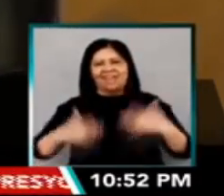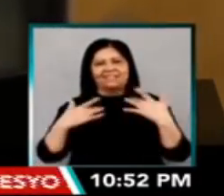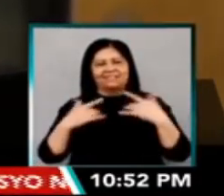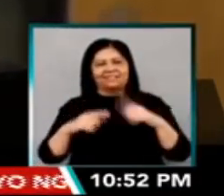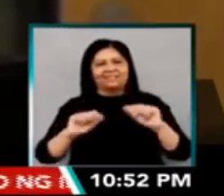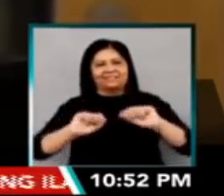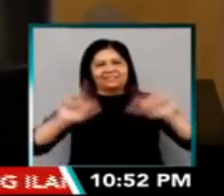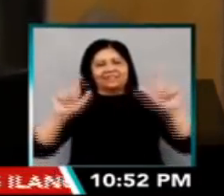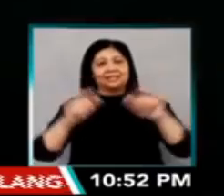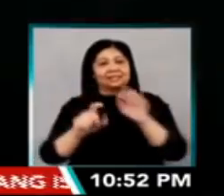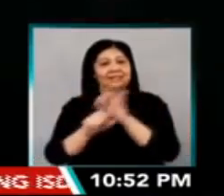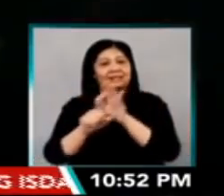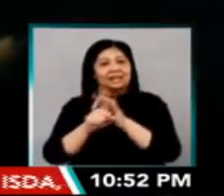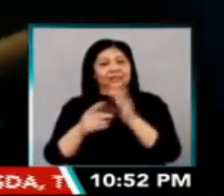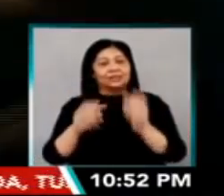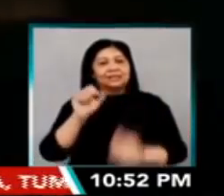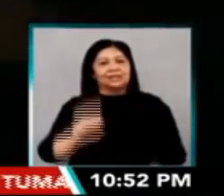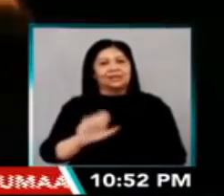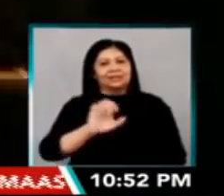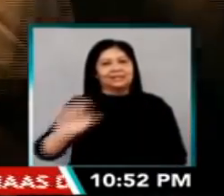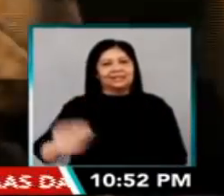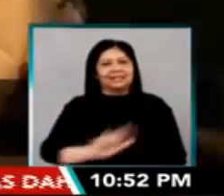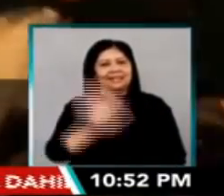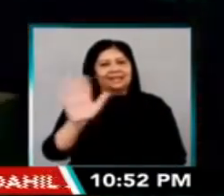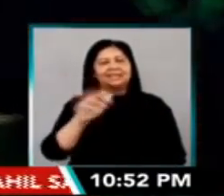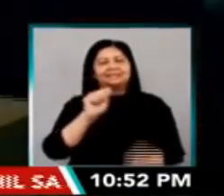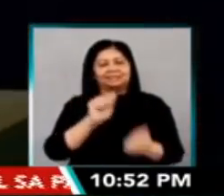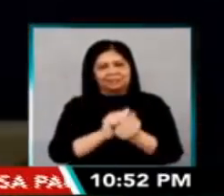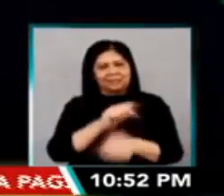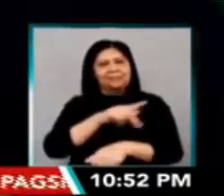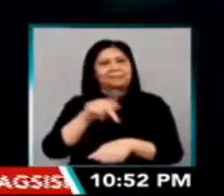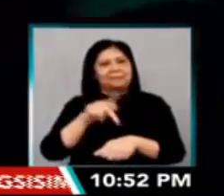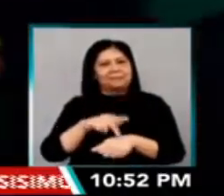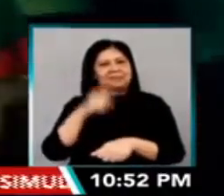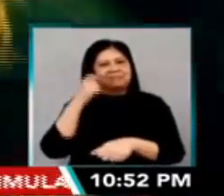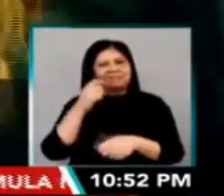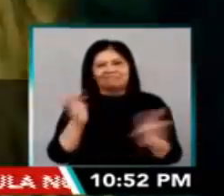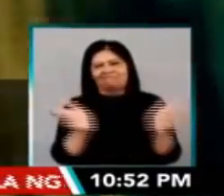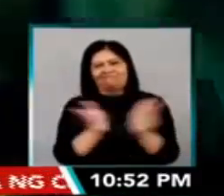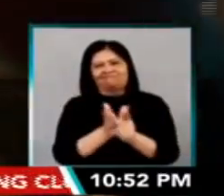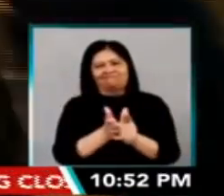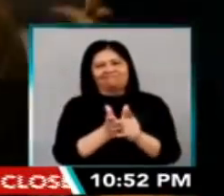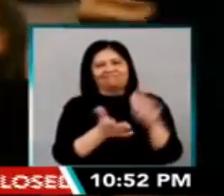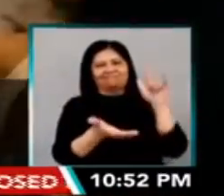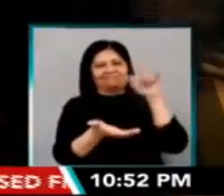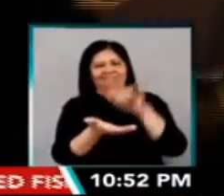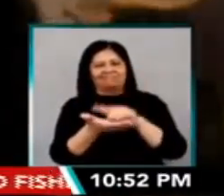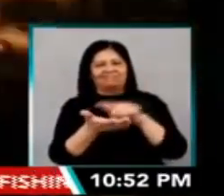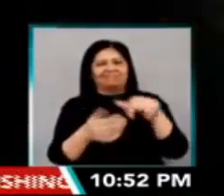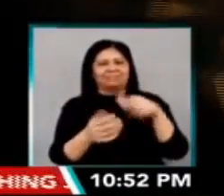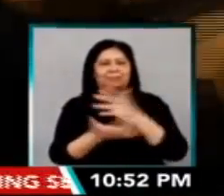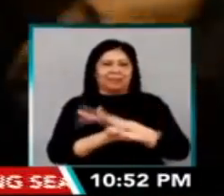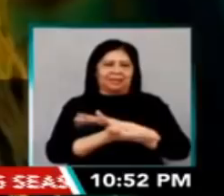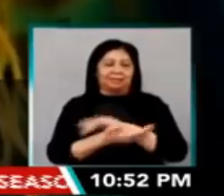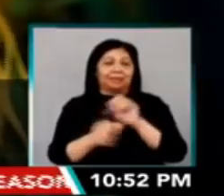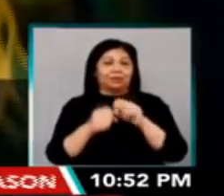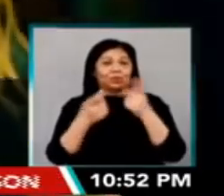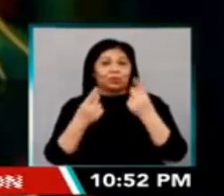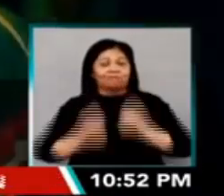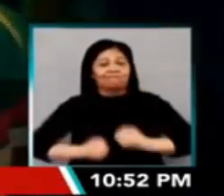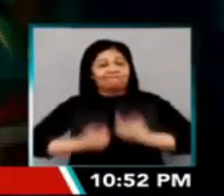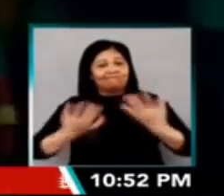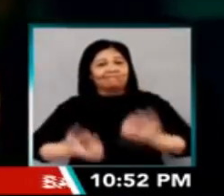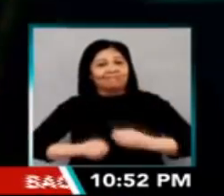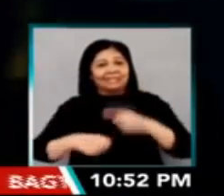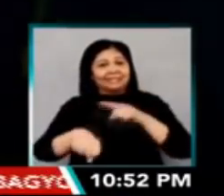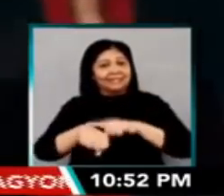sa Southeast Asia kasama ng Pilipinas dahil sa travel restrictions ng pandemic. Kaya ibinubuhos na lang daw nila ang kanilang oras sa